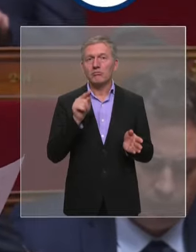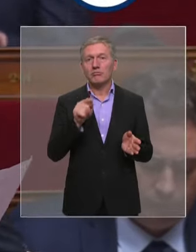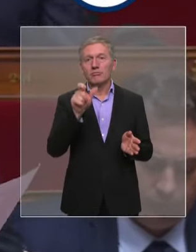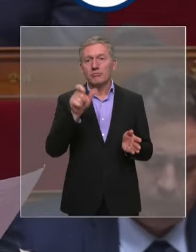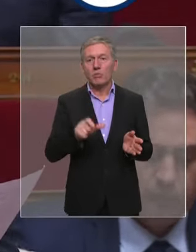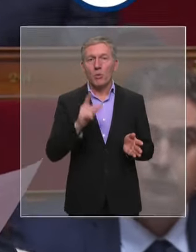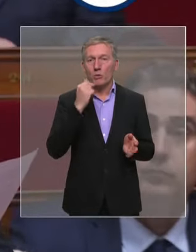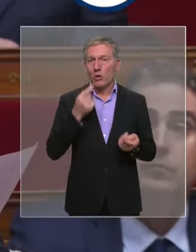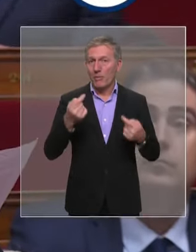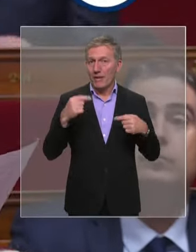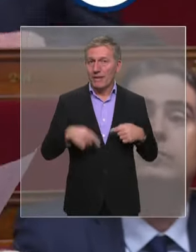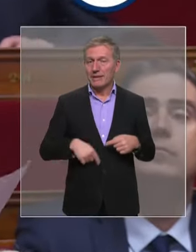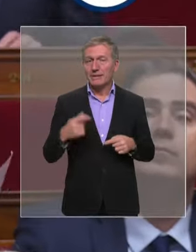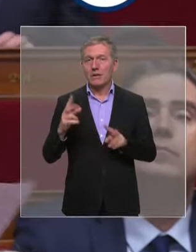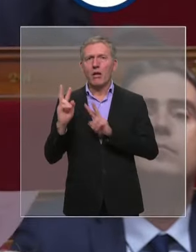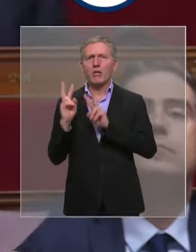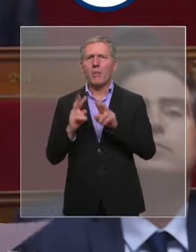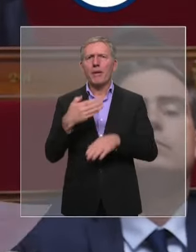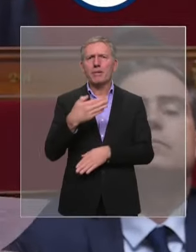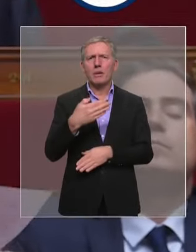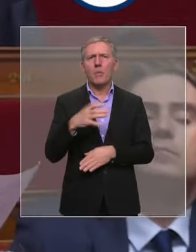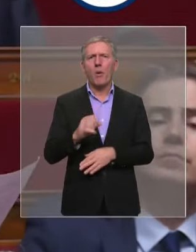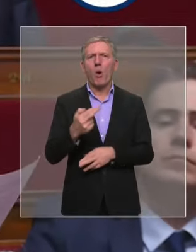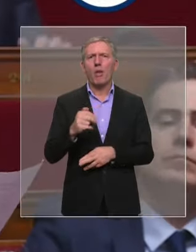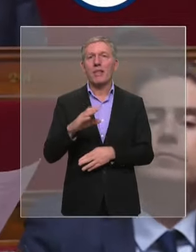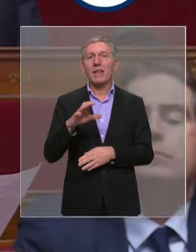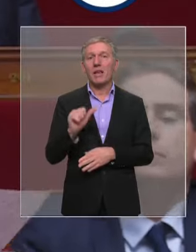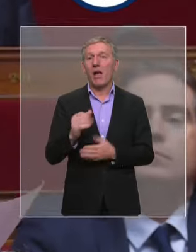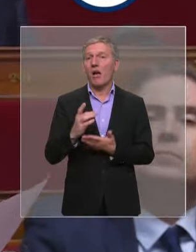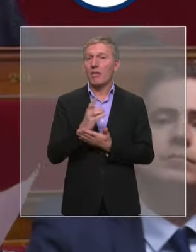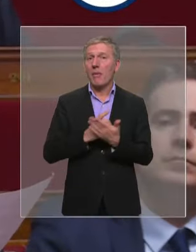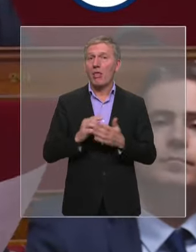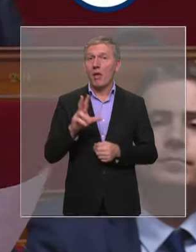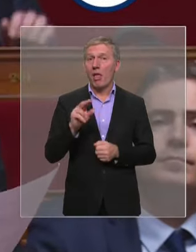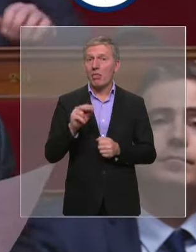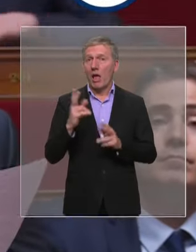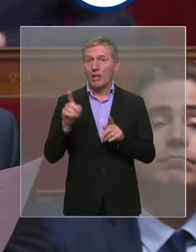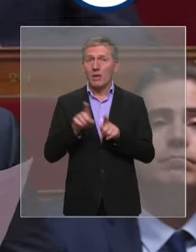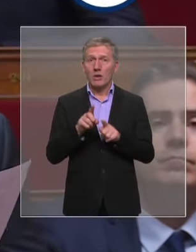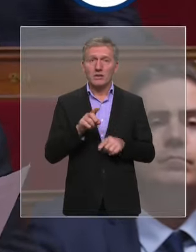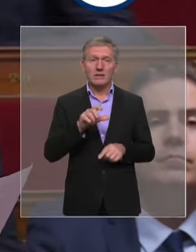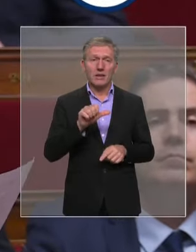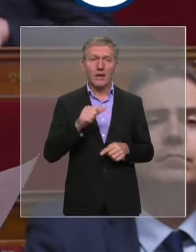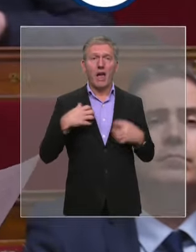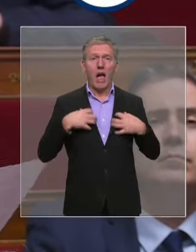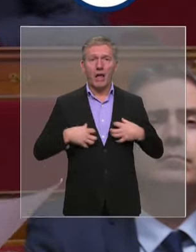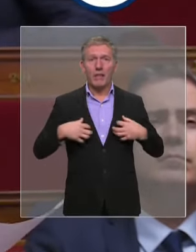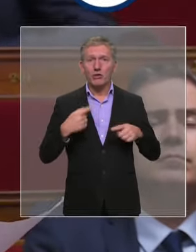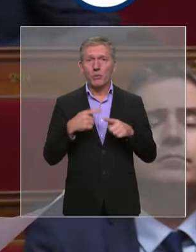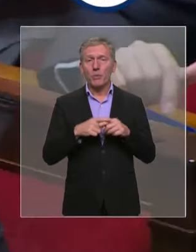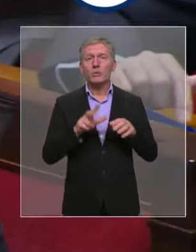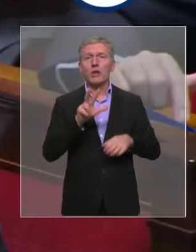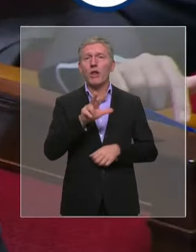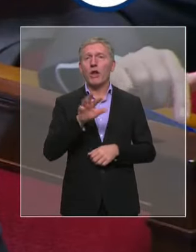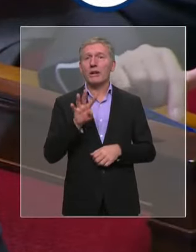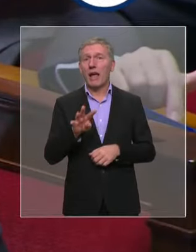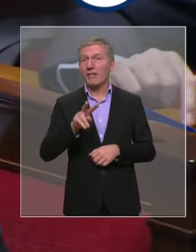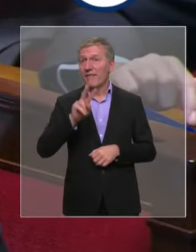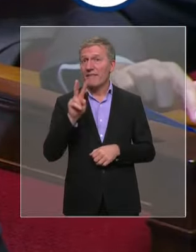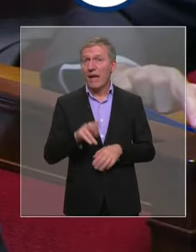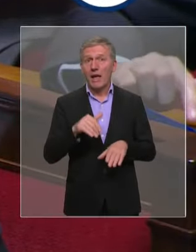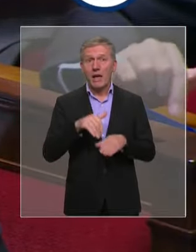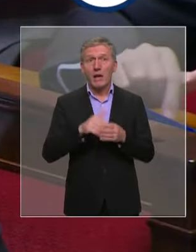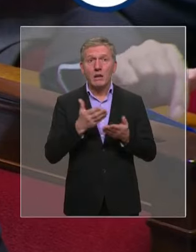la tempête Monica a ravagé une partie des départements du Gard, de l'Ardèche et de l'Hérault. Nous avons vécu une